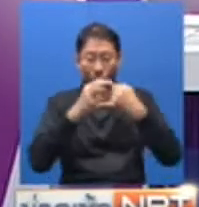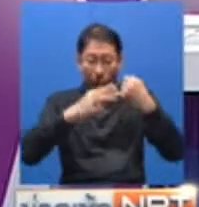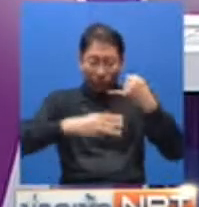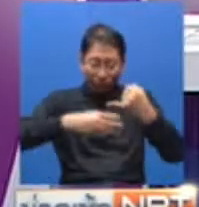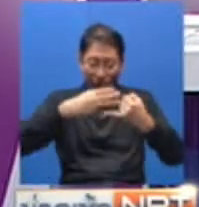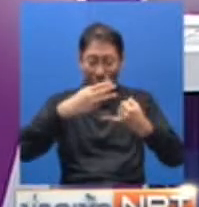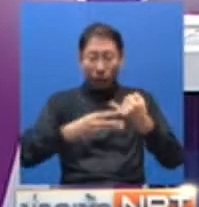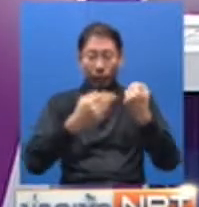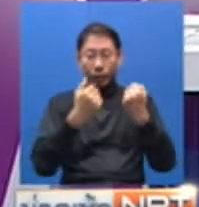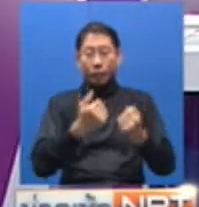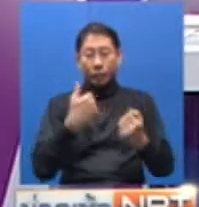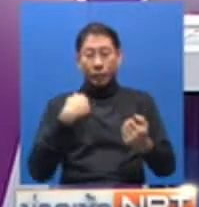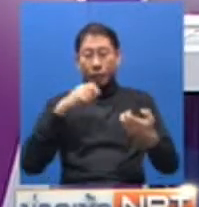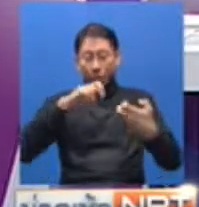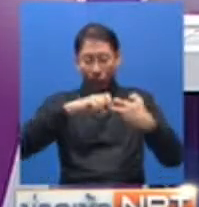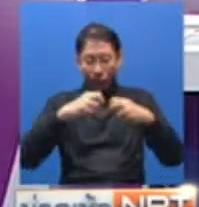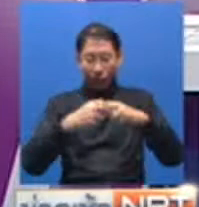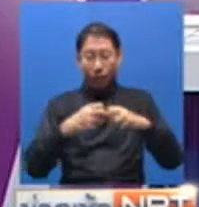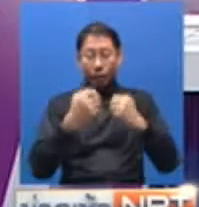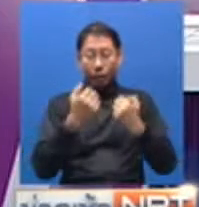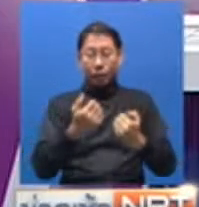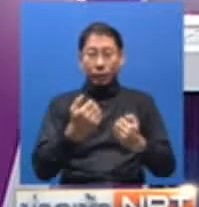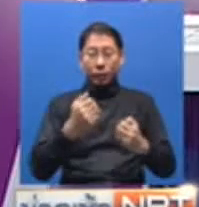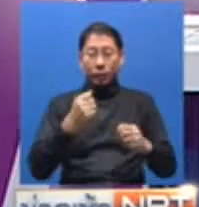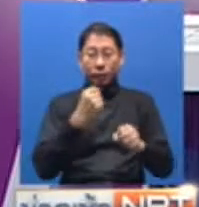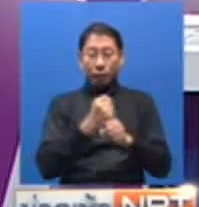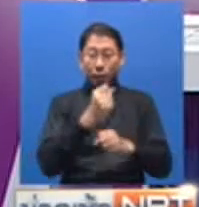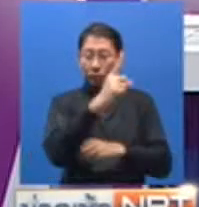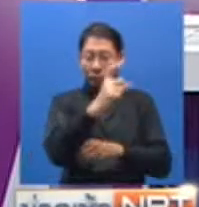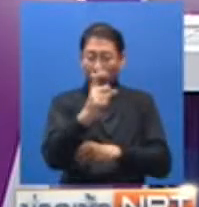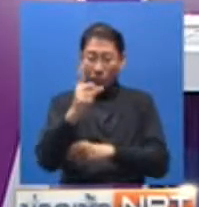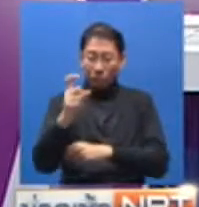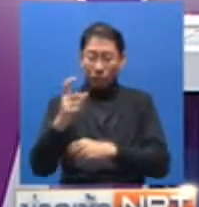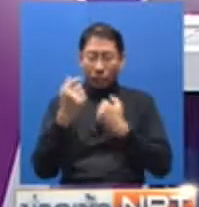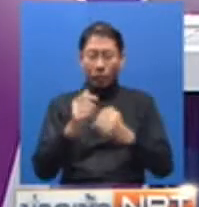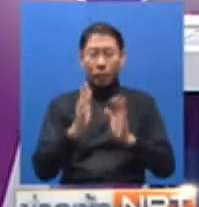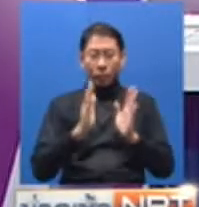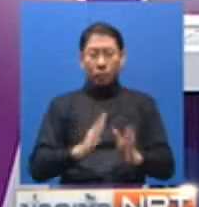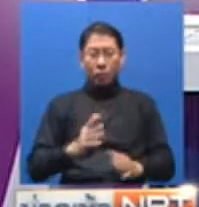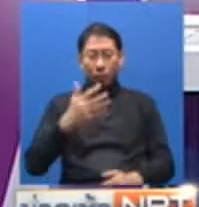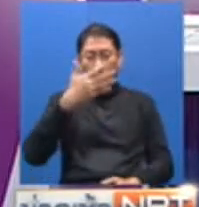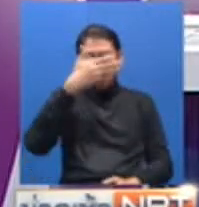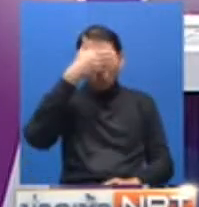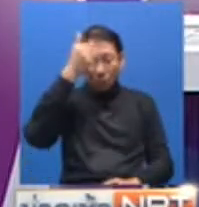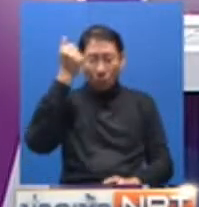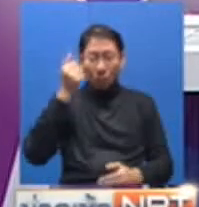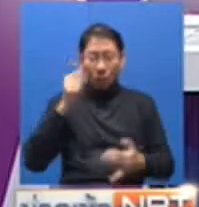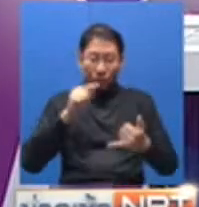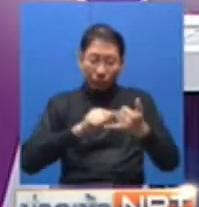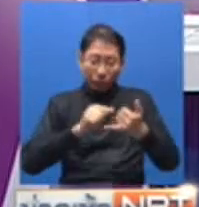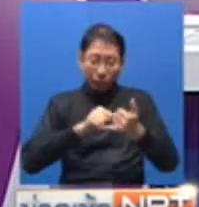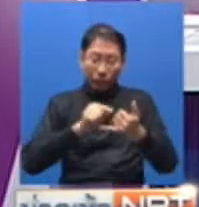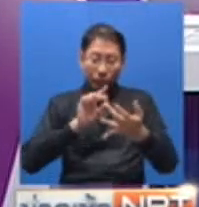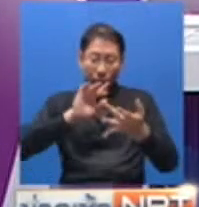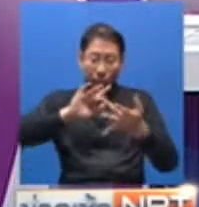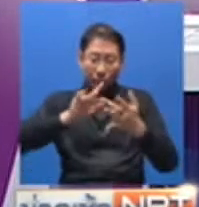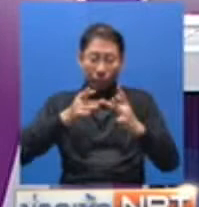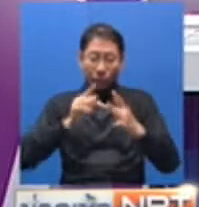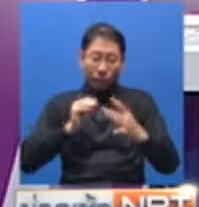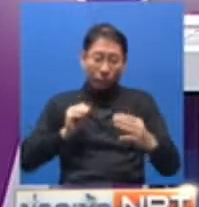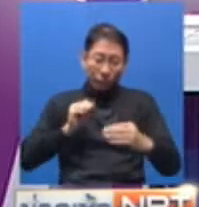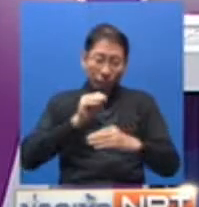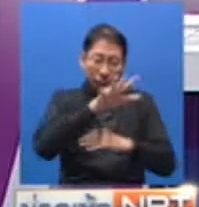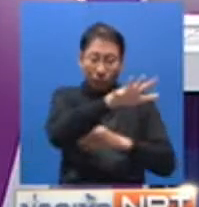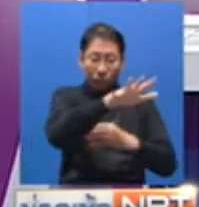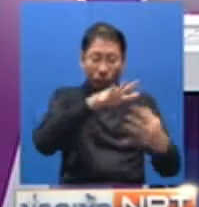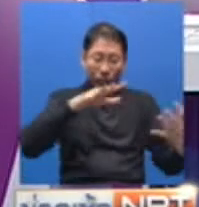SMS ที่กำลังสร้างปัญหาแล้วก็สร้างความเสียหายให้กับลูกค้าที่หลงเชื่อกดเชื่อมต่ออินเทอร์เน็ตตามลิงก์ที่ส่งมาเป็นเ